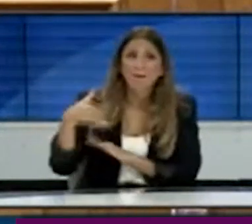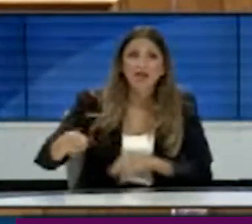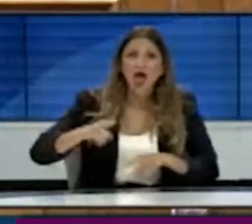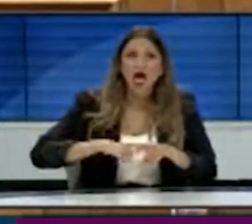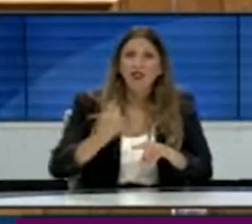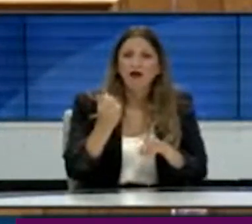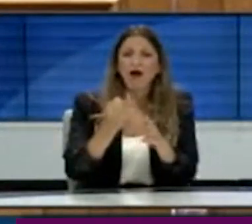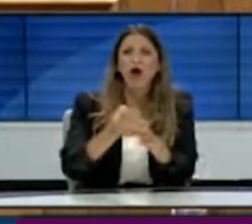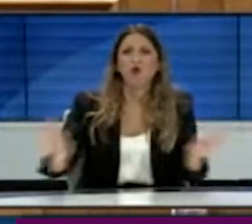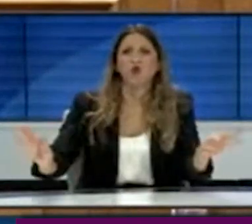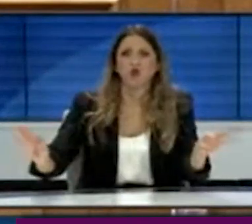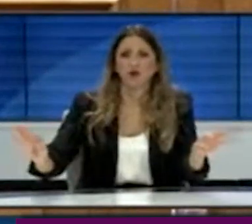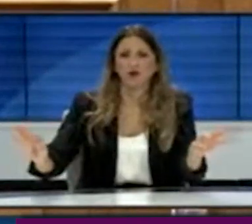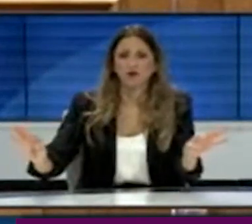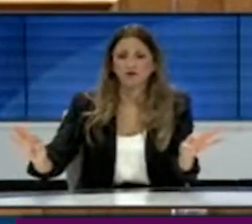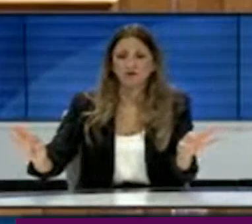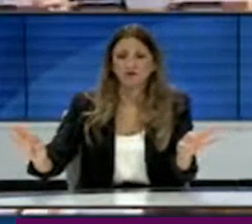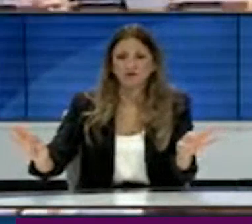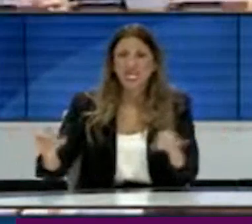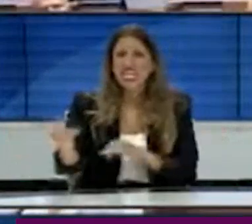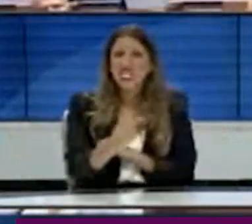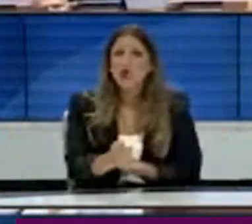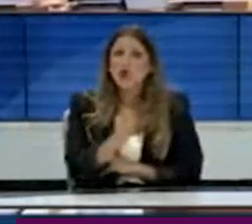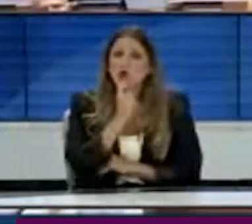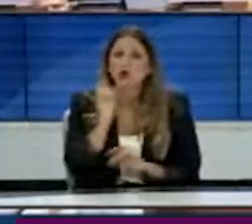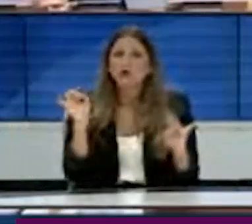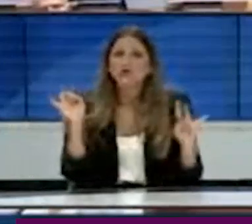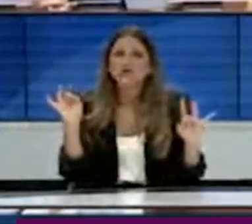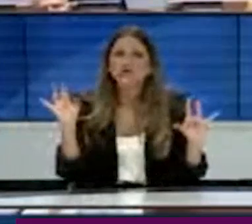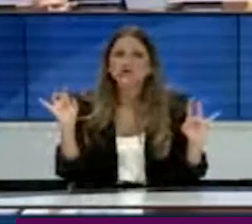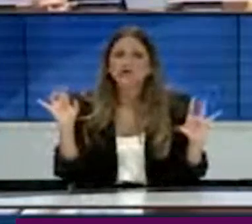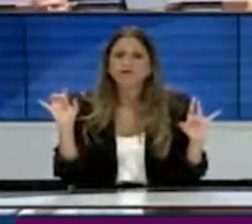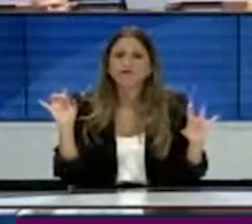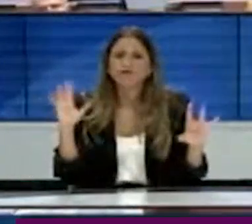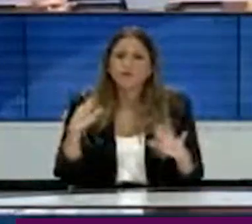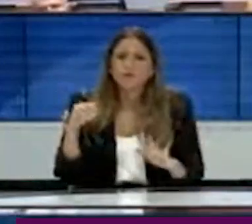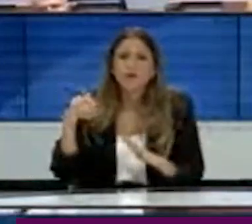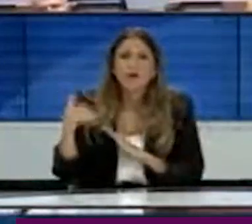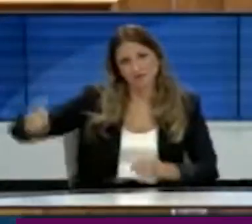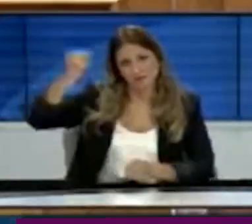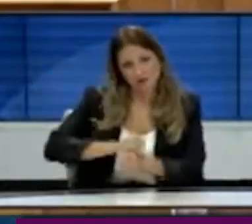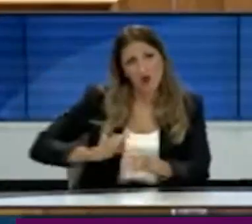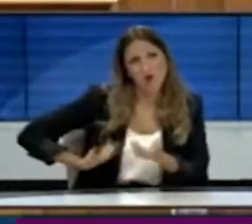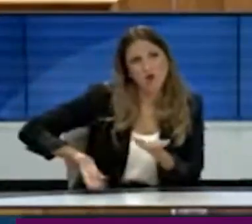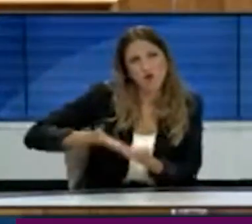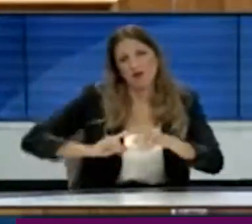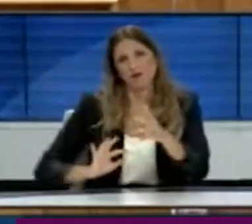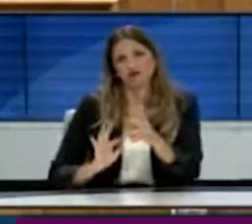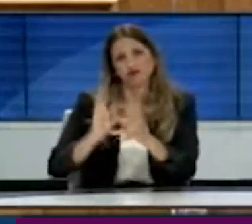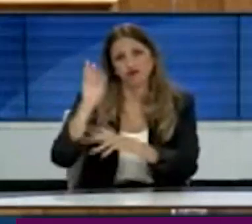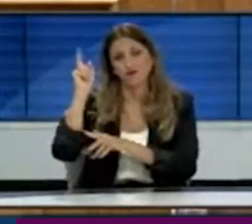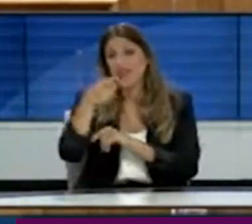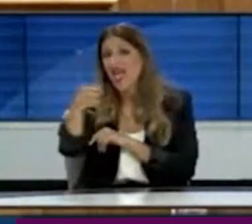καταστρέψετε μαζί με ό,τι έμεινε από την κοινωνική συνοχή την πολιτική αλλαγή και την κυβέρνηση του ΣΥΡΙΖΑ τότε? Εσείς δεν είσαστε